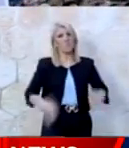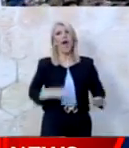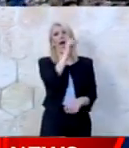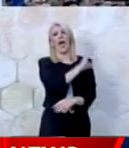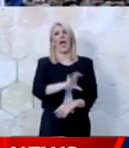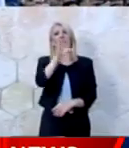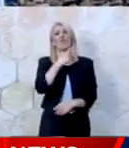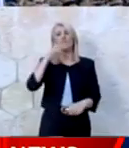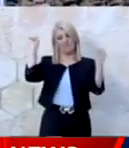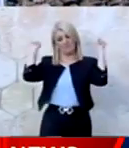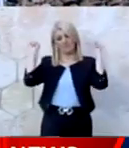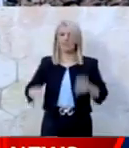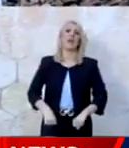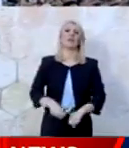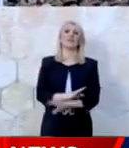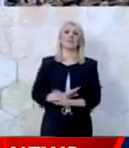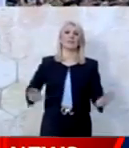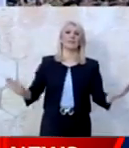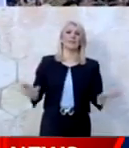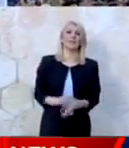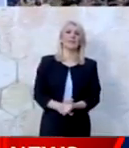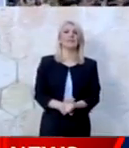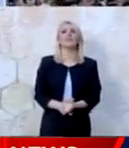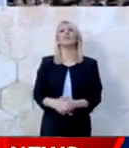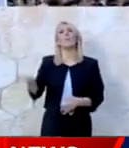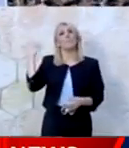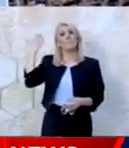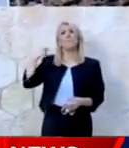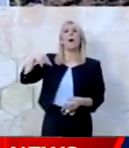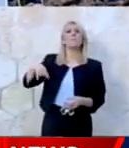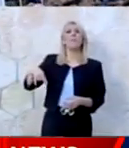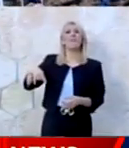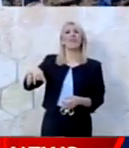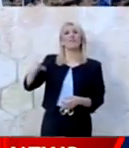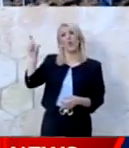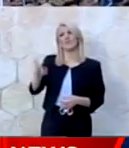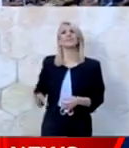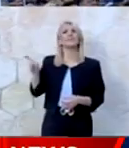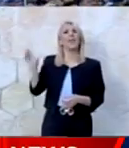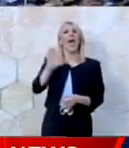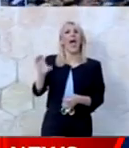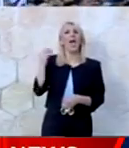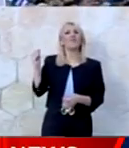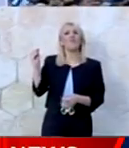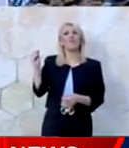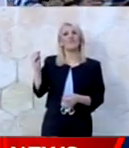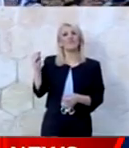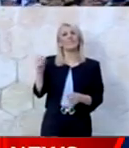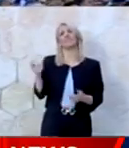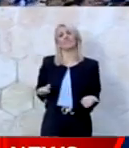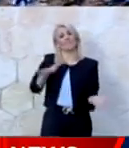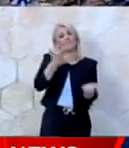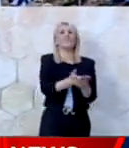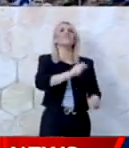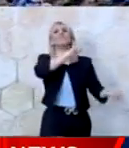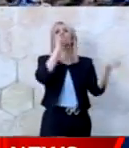που απέρριψε την άθλια τροπολογία Παπαδημούλη, η οποία ζητούσε η άμυνα των